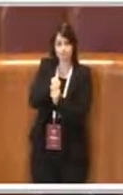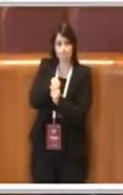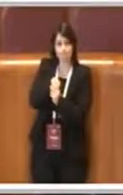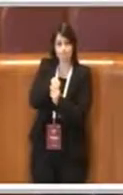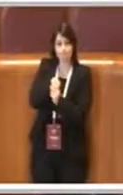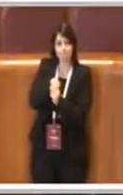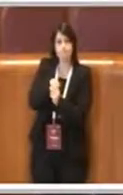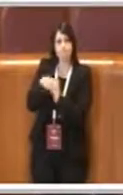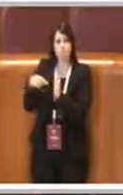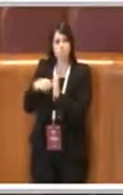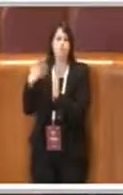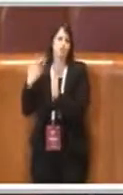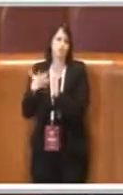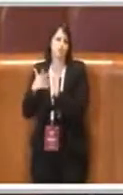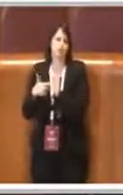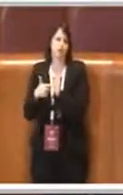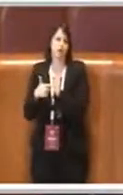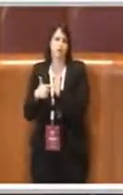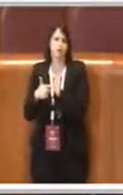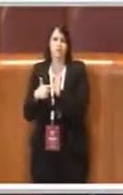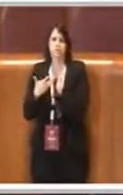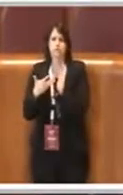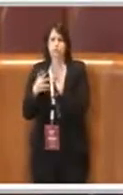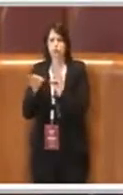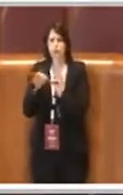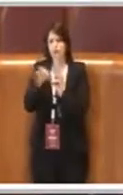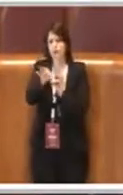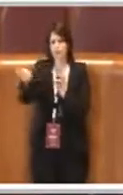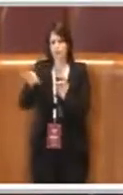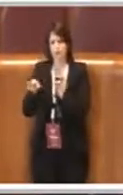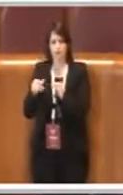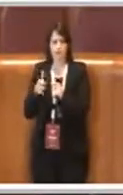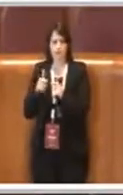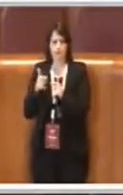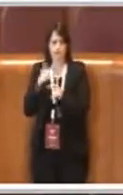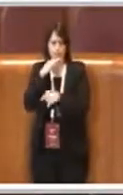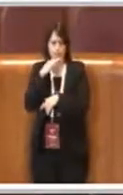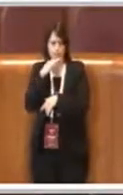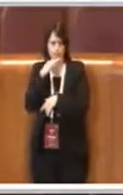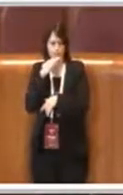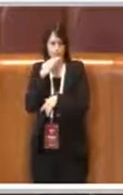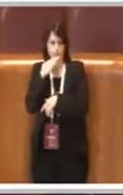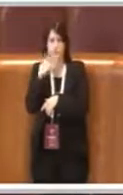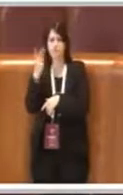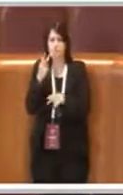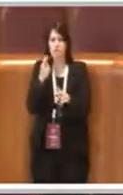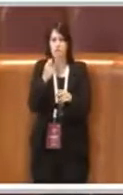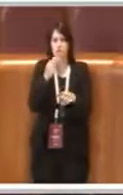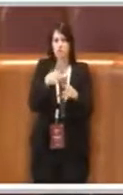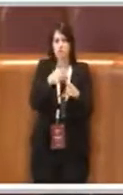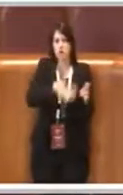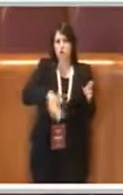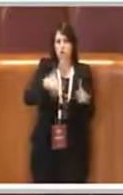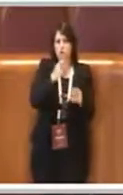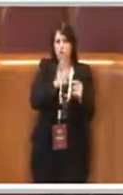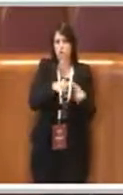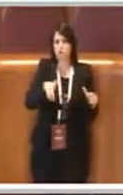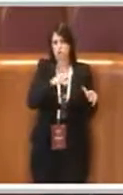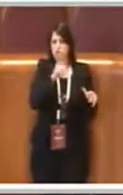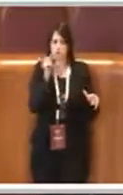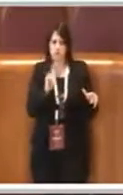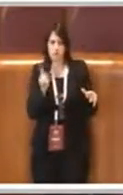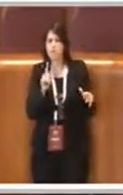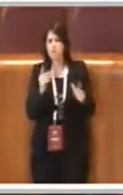consentiva una cubatura in più, una città di cui non aveva assolutamente bisogno, una cubatura in più mostruosa, è un qualcosa che